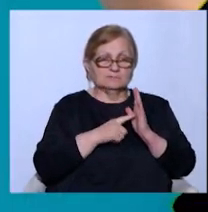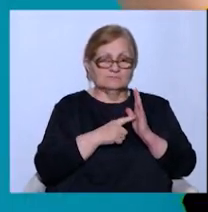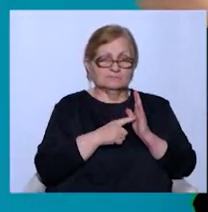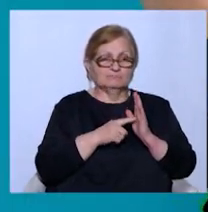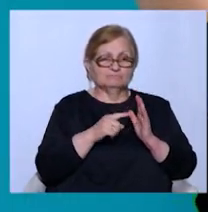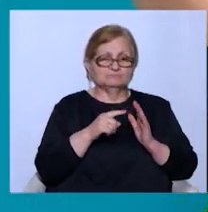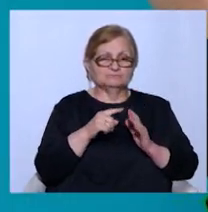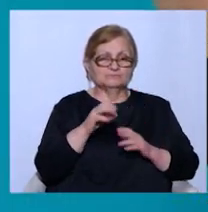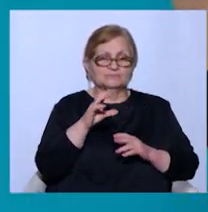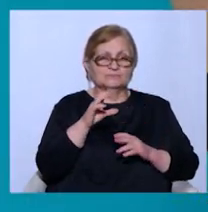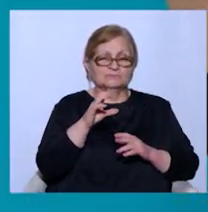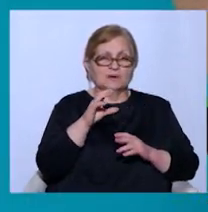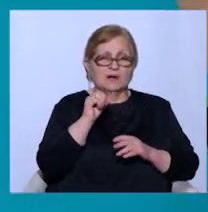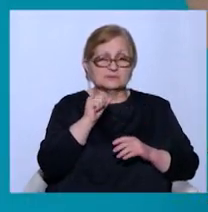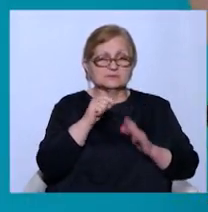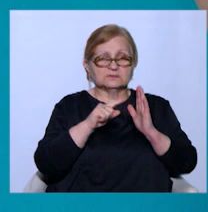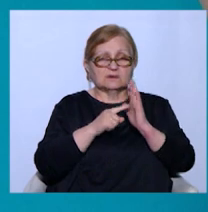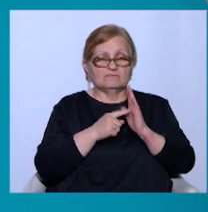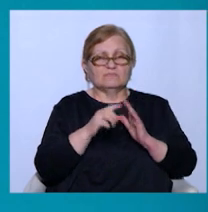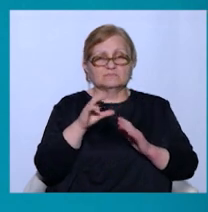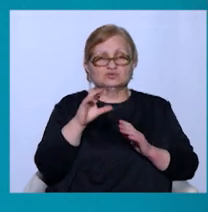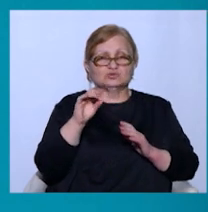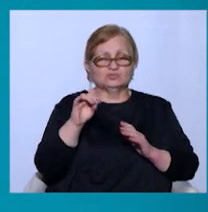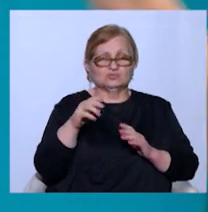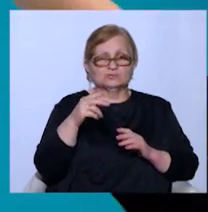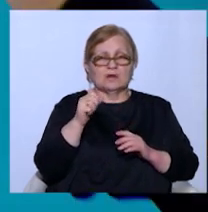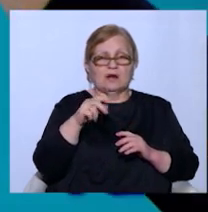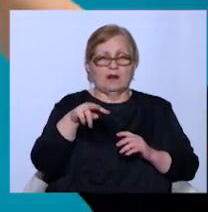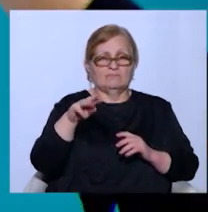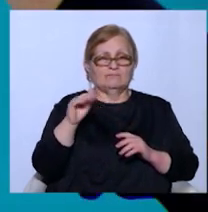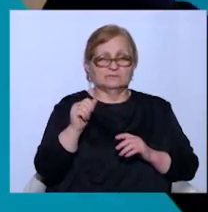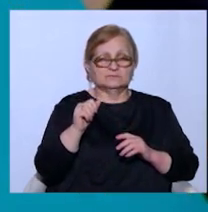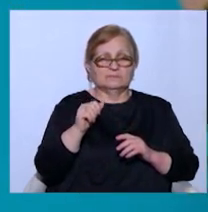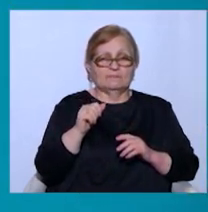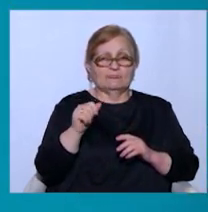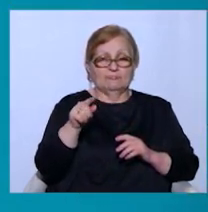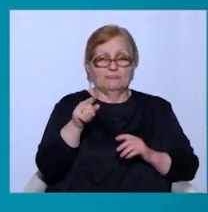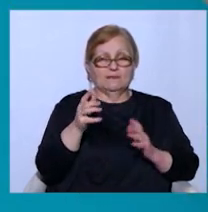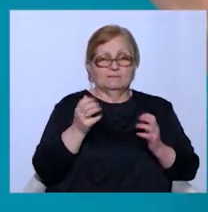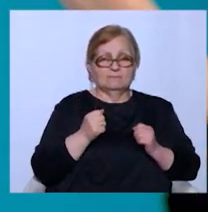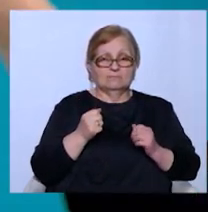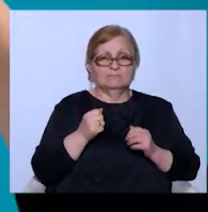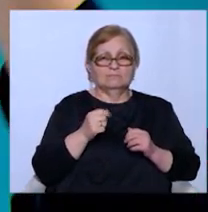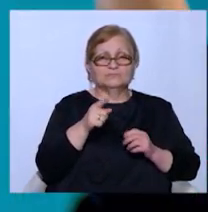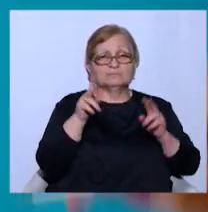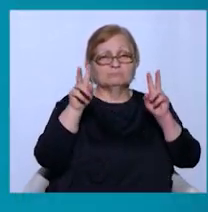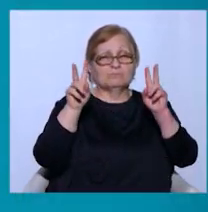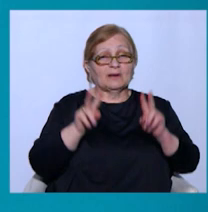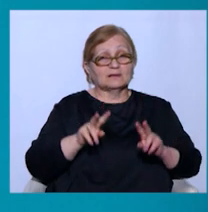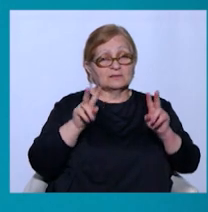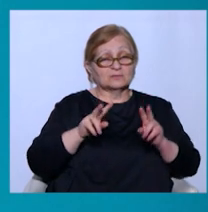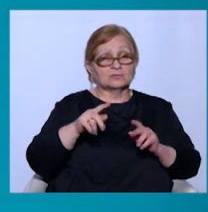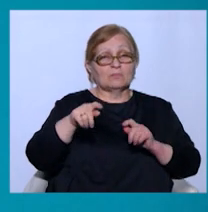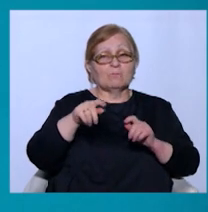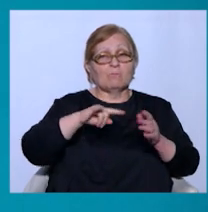B გავამრავლოთ A-ზე და გავამრავლოთ სინუს ალფაზე. ანუ ნახეთ თურმე მივიღეთ პარალელოგრამის